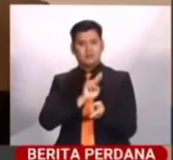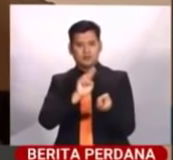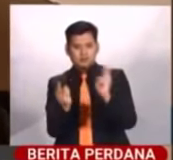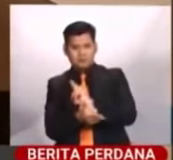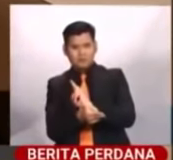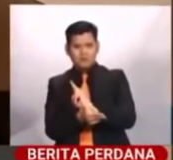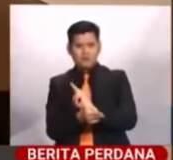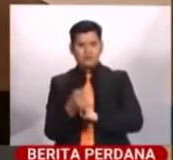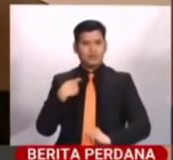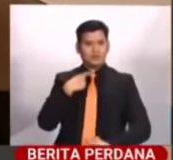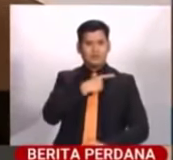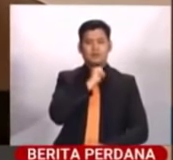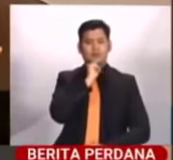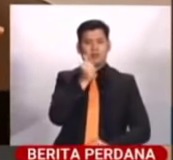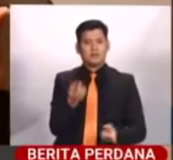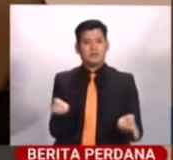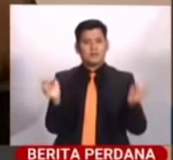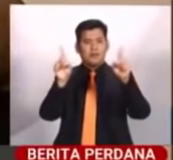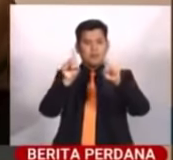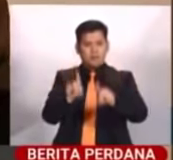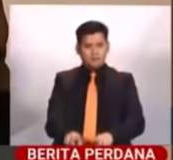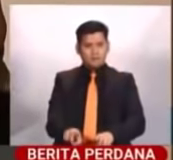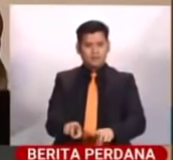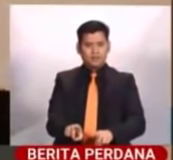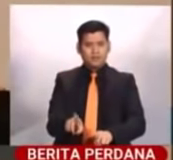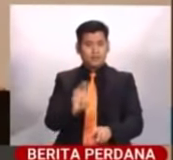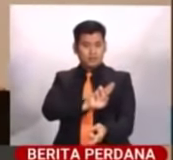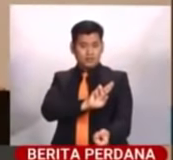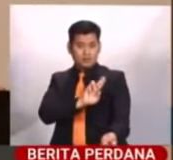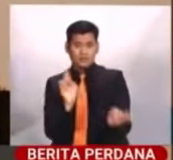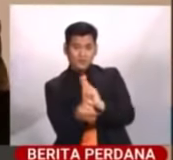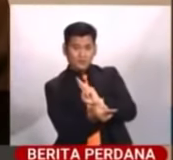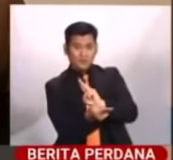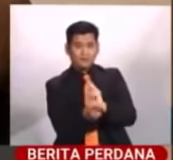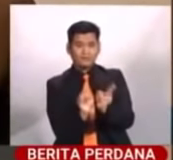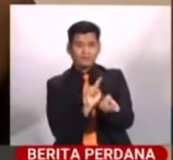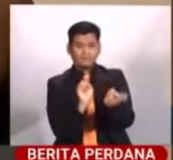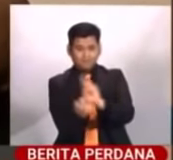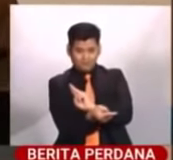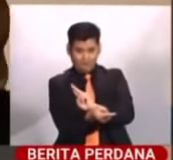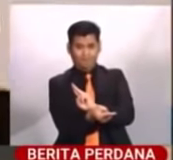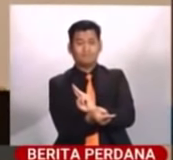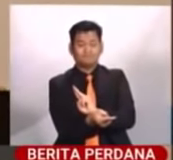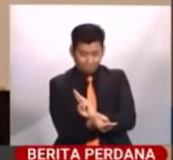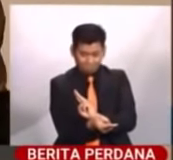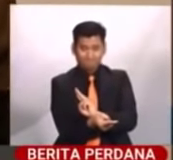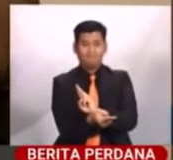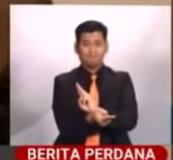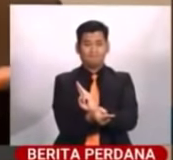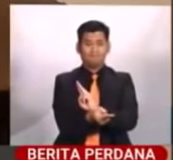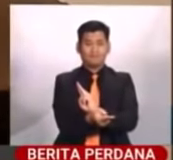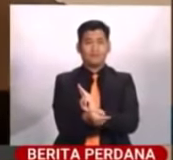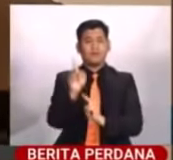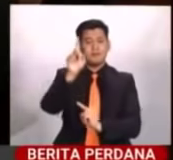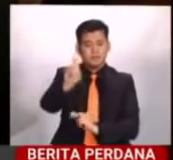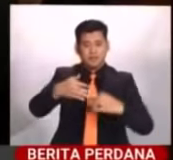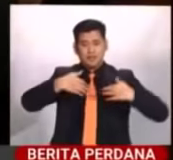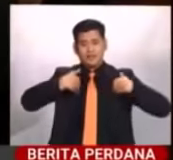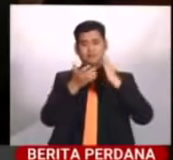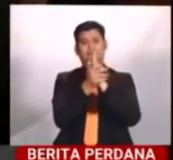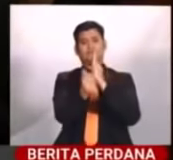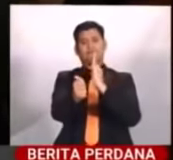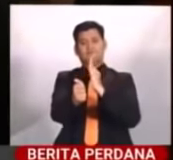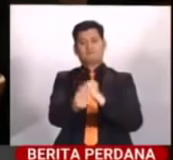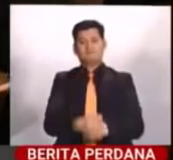you're not really going to be jobless, but they're going to change. New changing trends. So this is where you have to adopt. You have to get some skills.